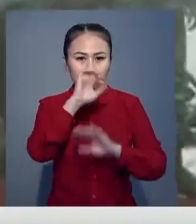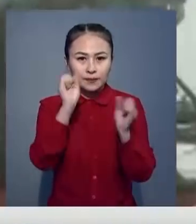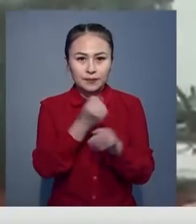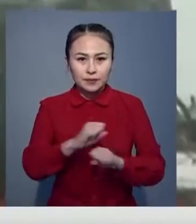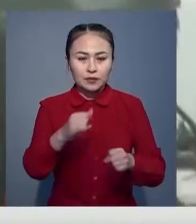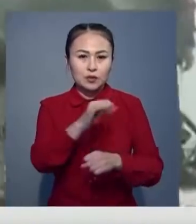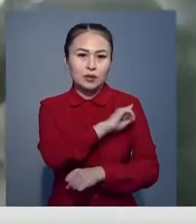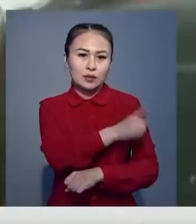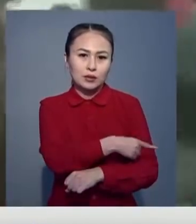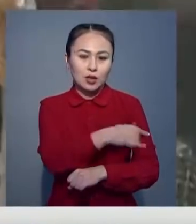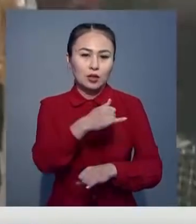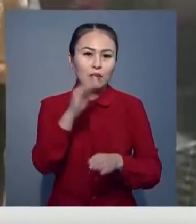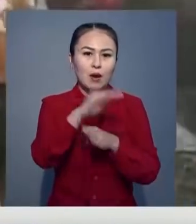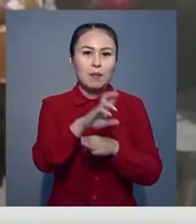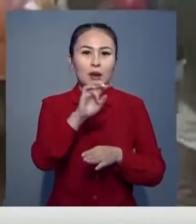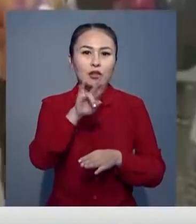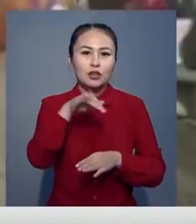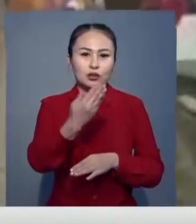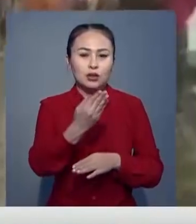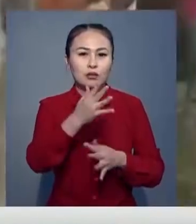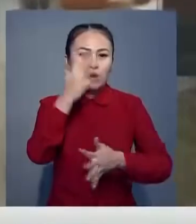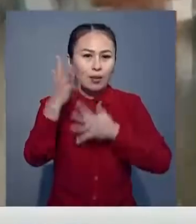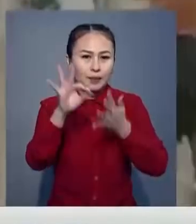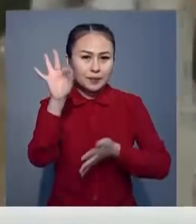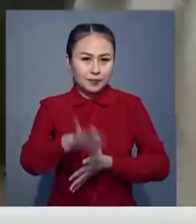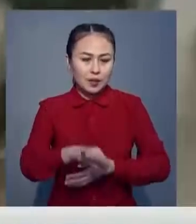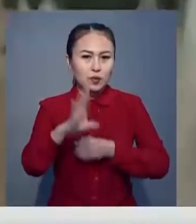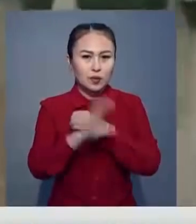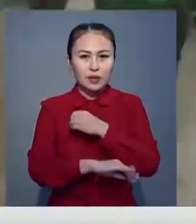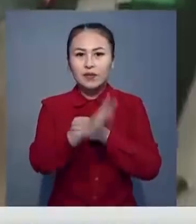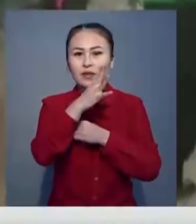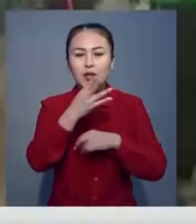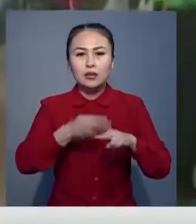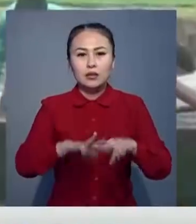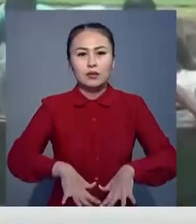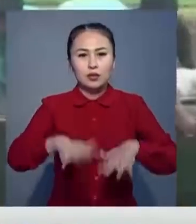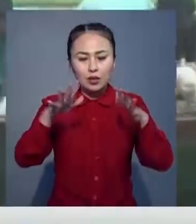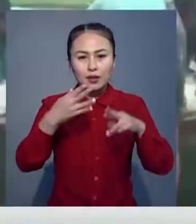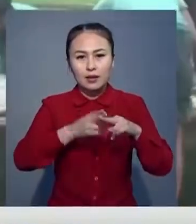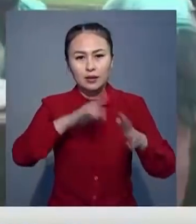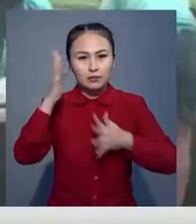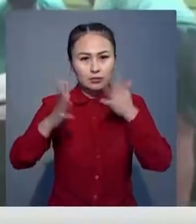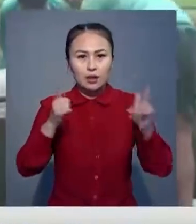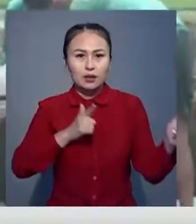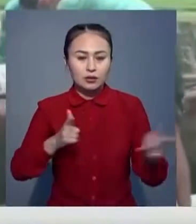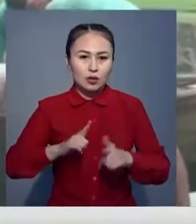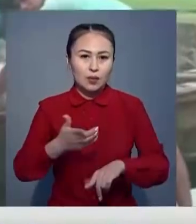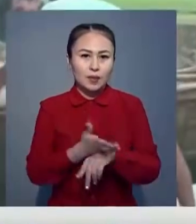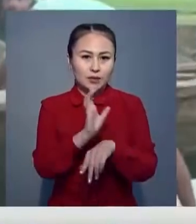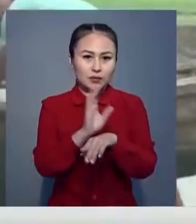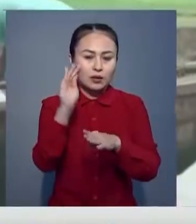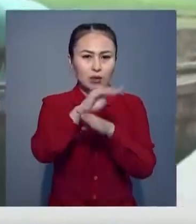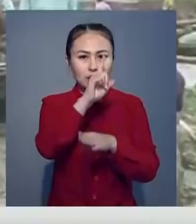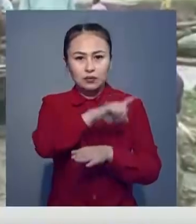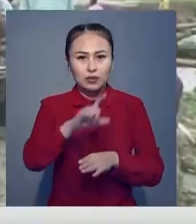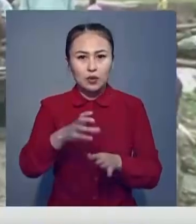жылдамдықпен соғып жатыр. Айта кетейік, Бангладеште дауыл жиі тұрады. Соңғы жылдары билік дүлей желдерге дайындықты күшейту арқылы адам